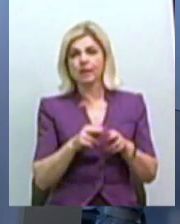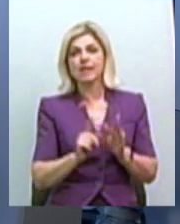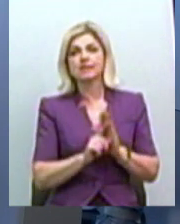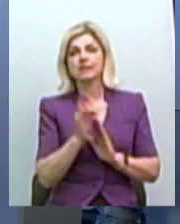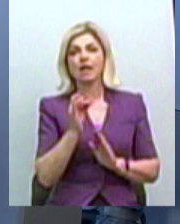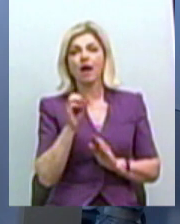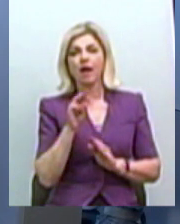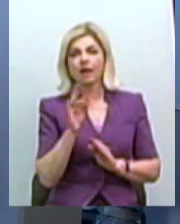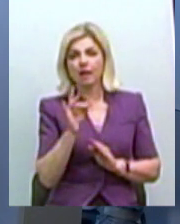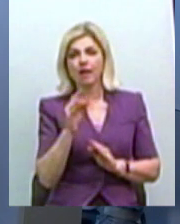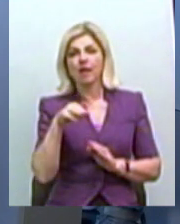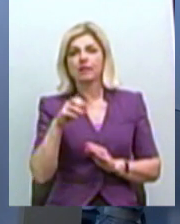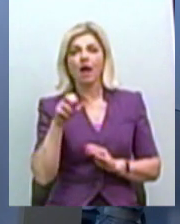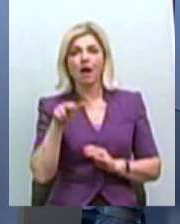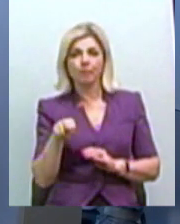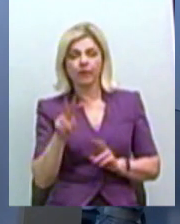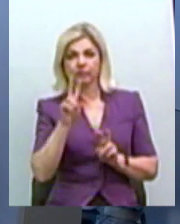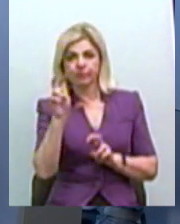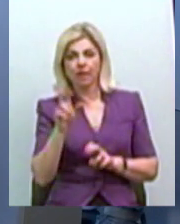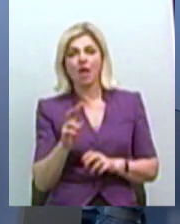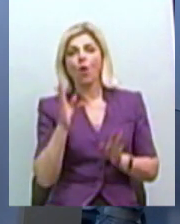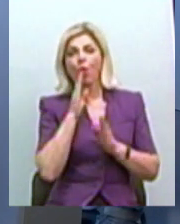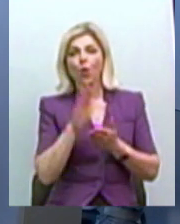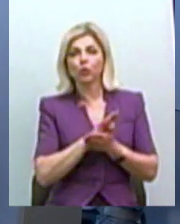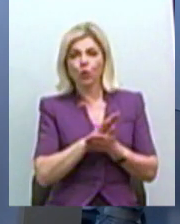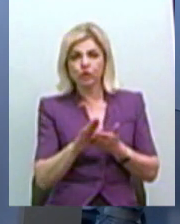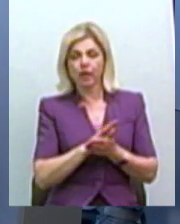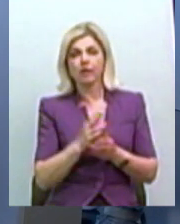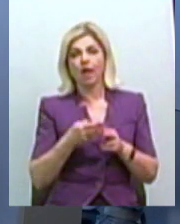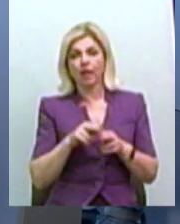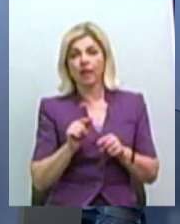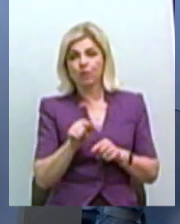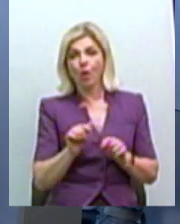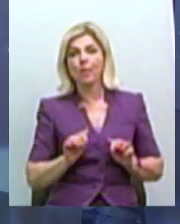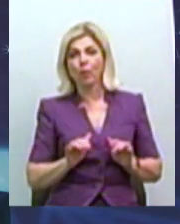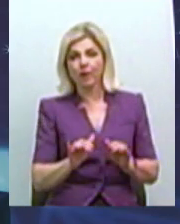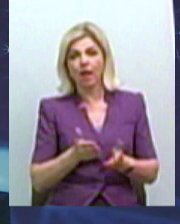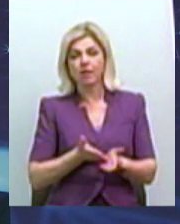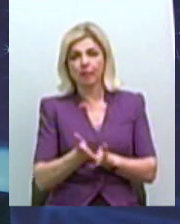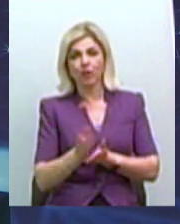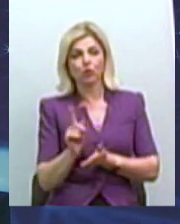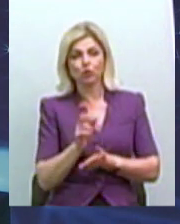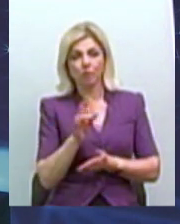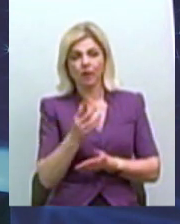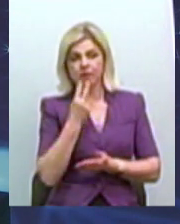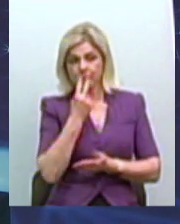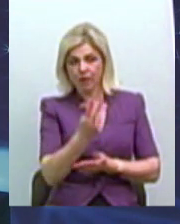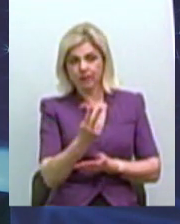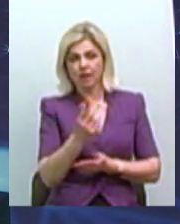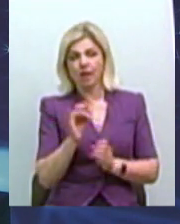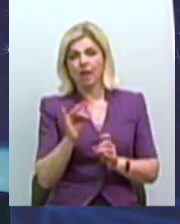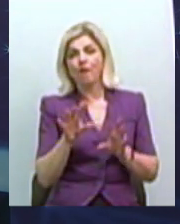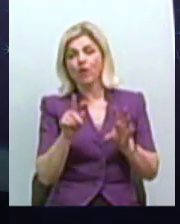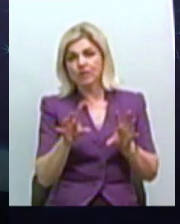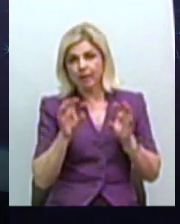ситуации стартап Ecology Challenge – это мероприятие, направленное на то, чтобы смотреть и воспринимать проблемы